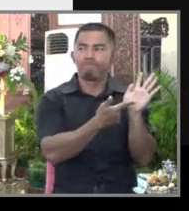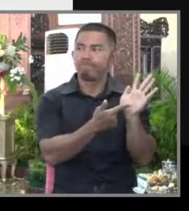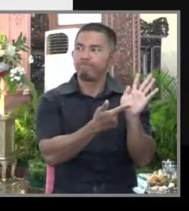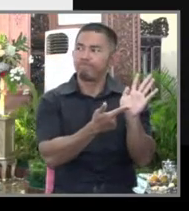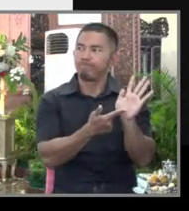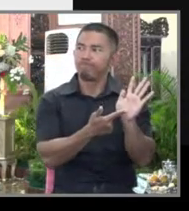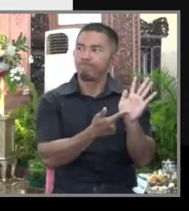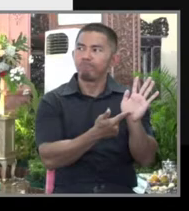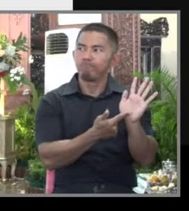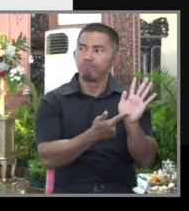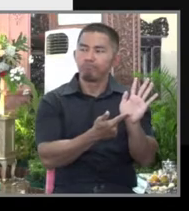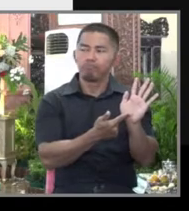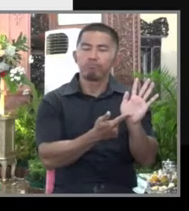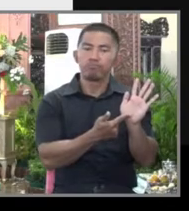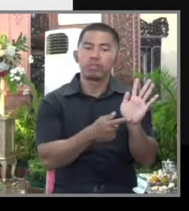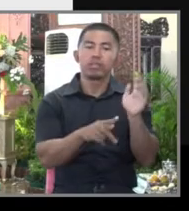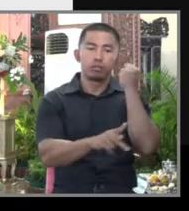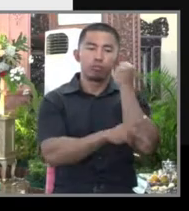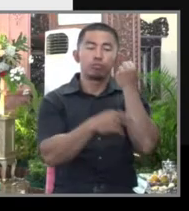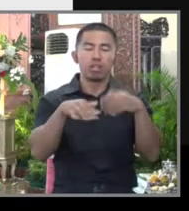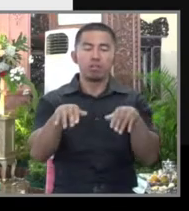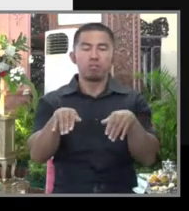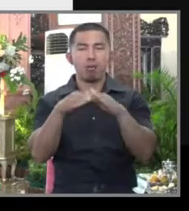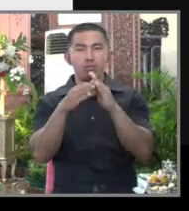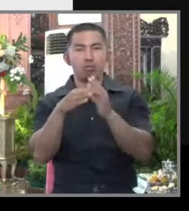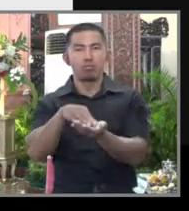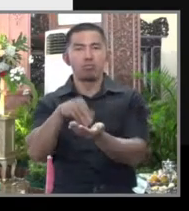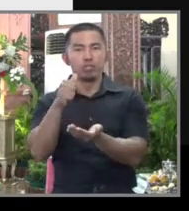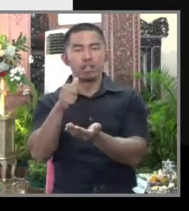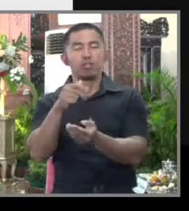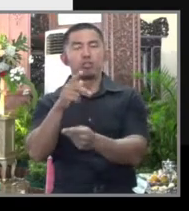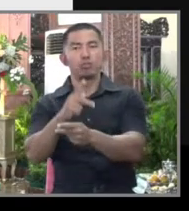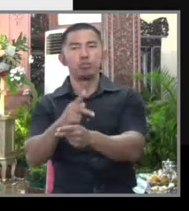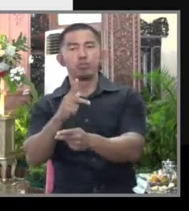di Kudus sudah dibangun pembangunan pusat belajar guru